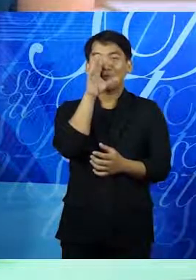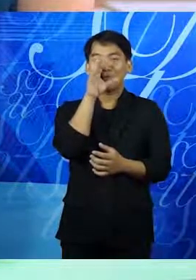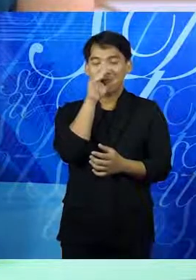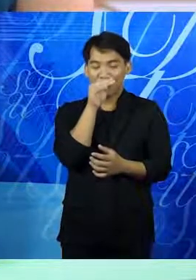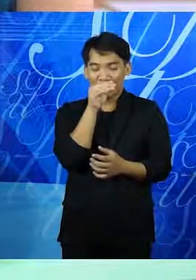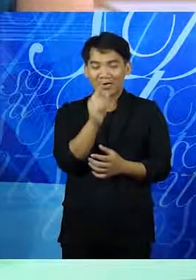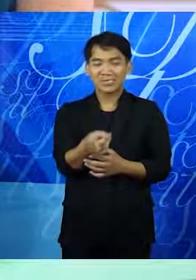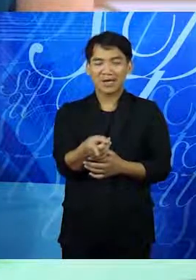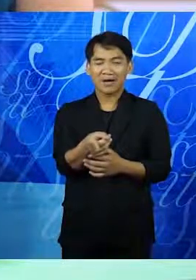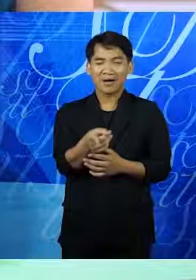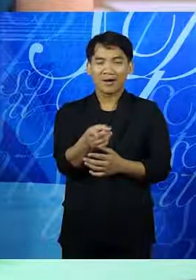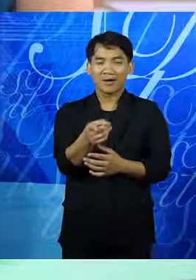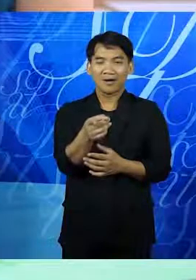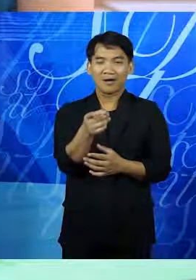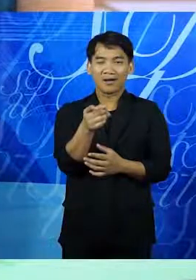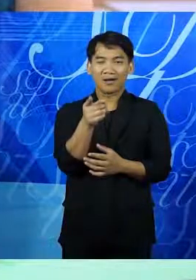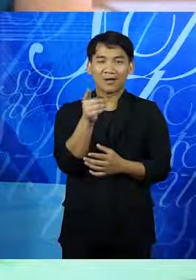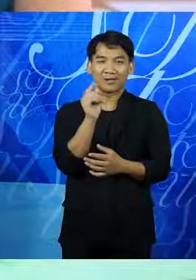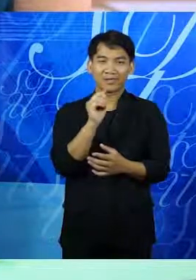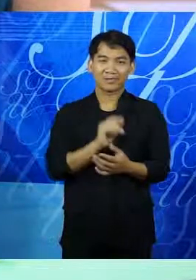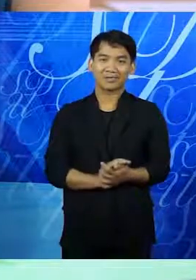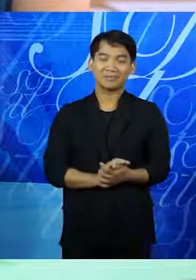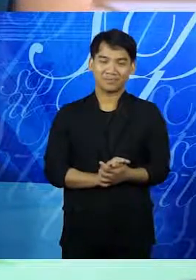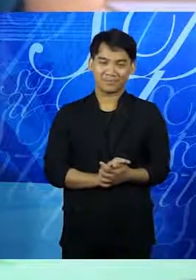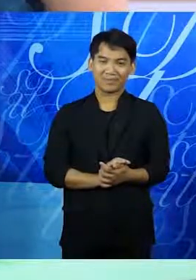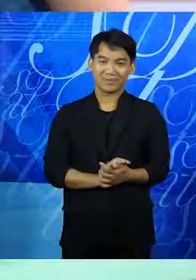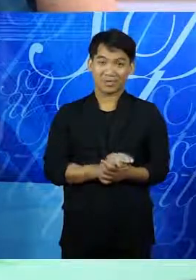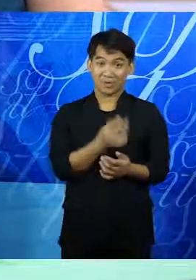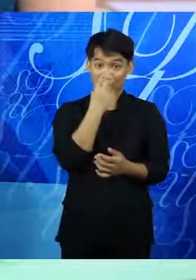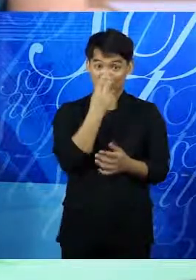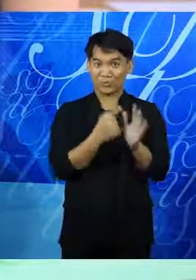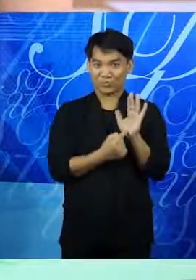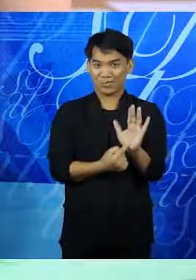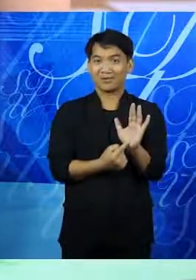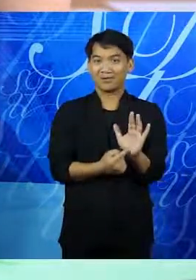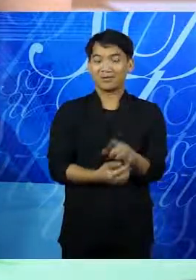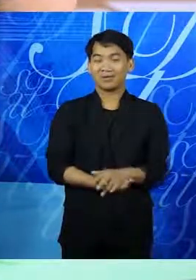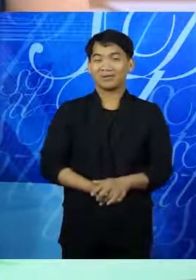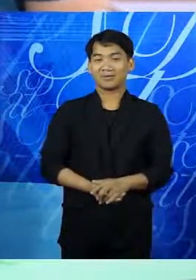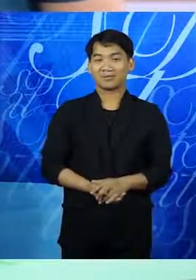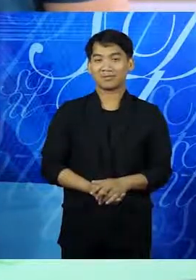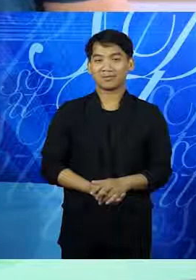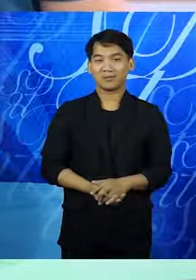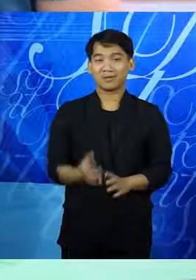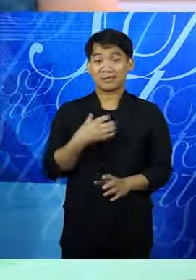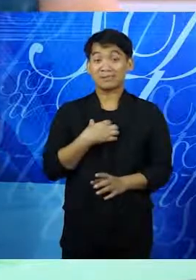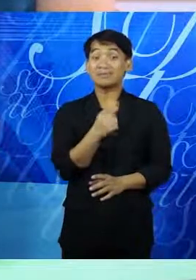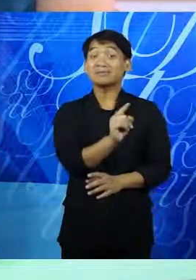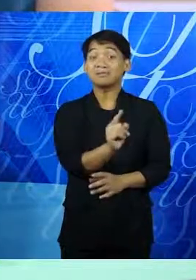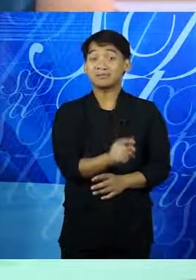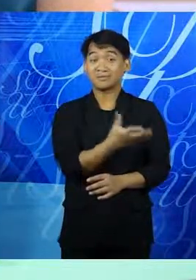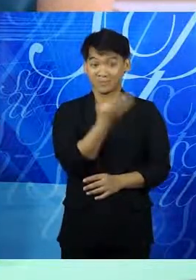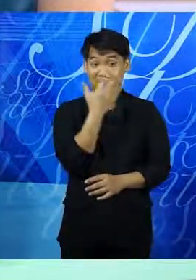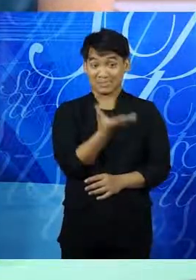ะโดยนะคะการเริ่มต้นประโยคจะช้าลงกว่าเดิมอีกนะคะเดี๋ยวดูขั้นตอนนี้กันเลยนะคะหนูอยากได้อะไ